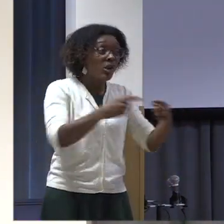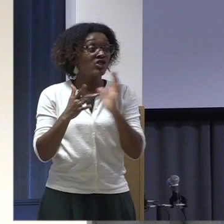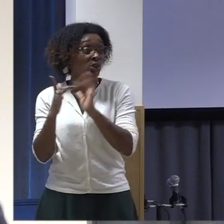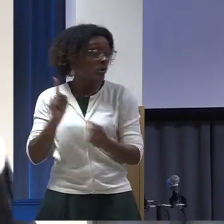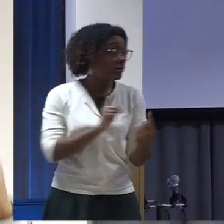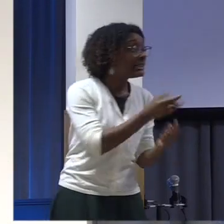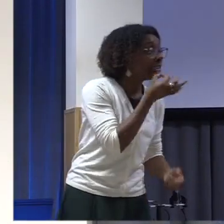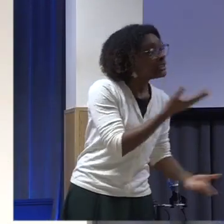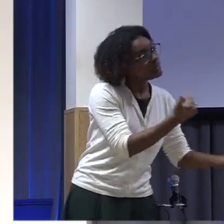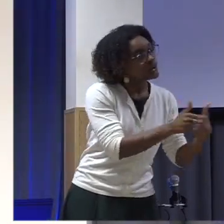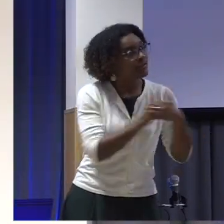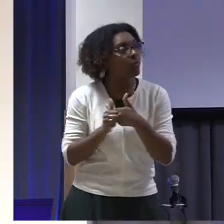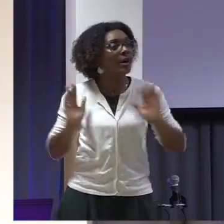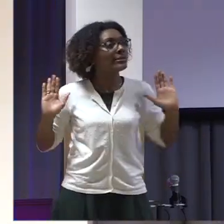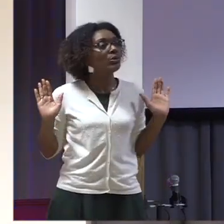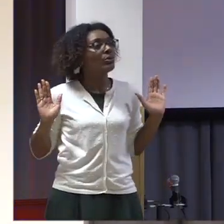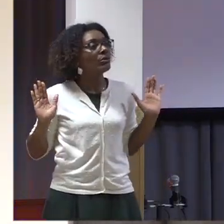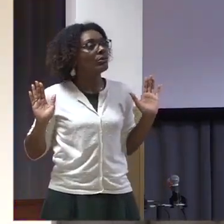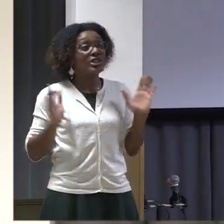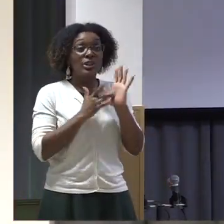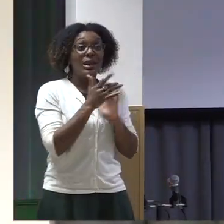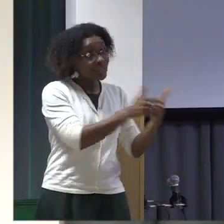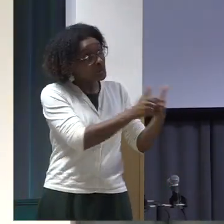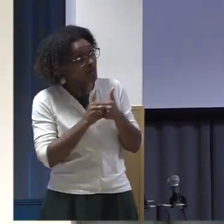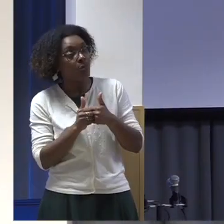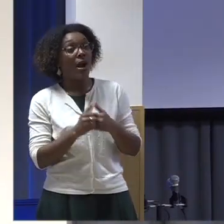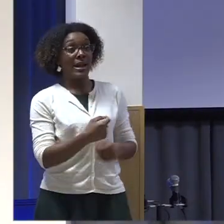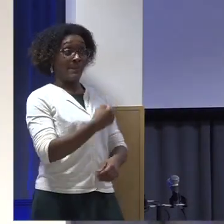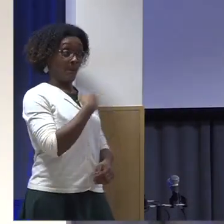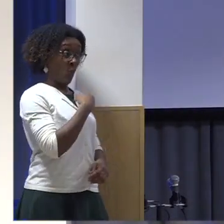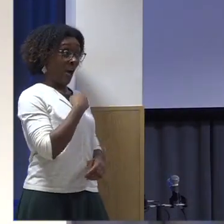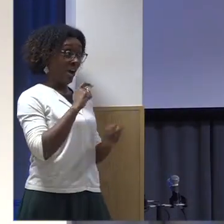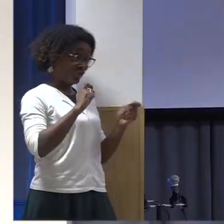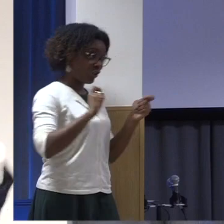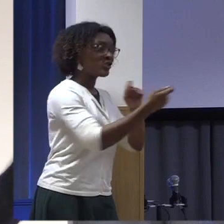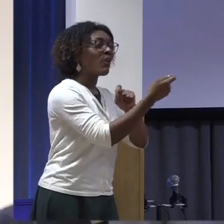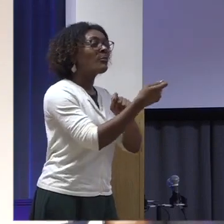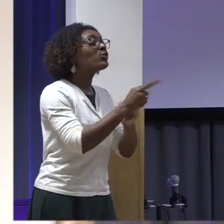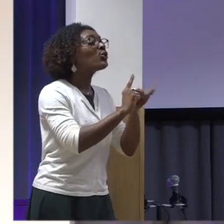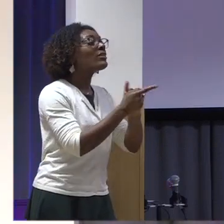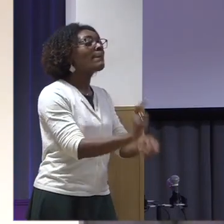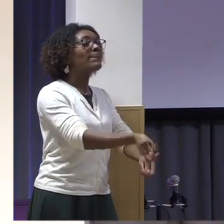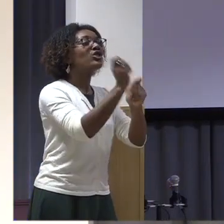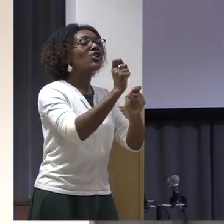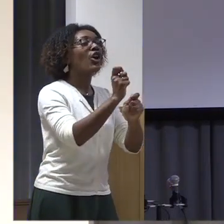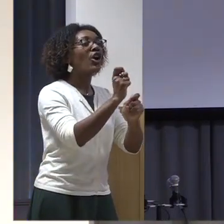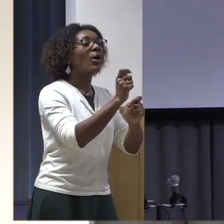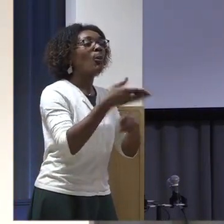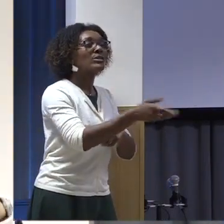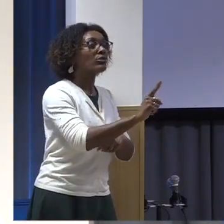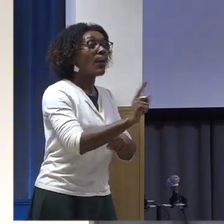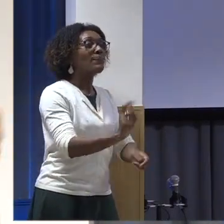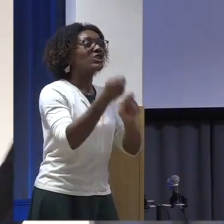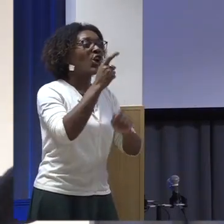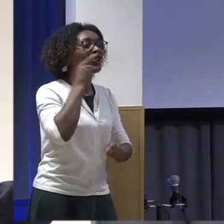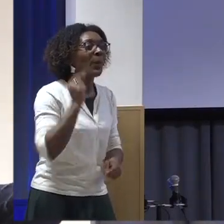suivez-moi suivez moi et je ferai de vous des pêcheurs d'hommes c'est le seigneur qui